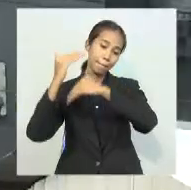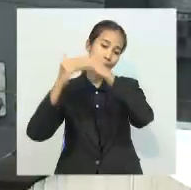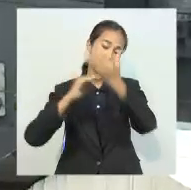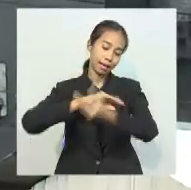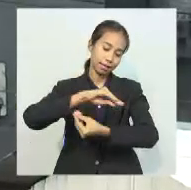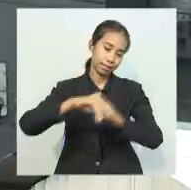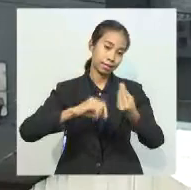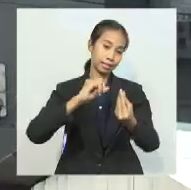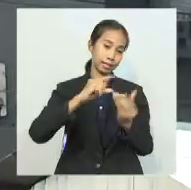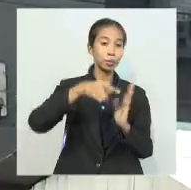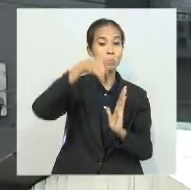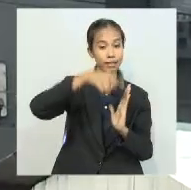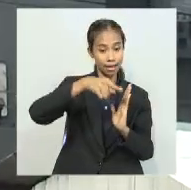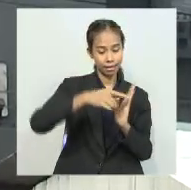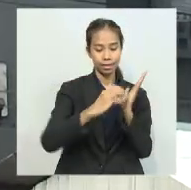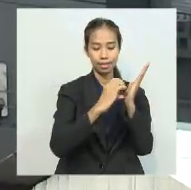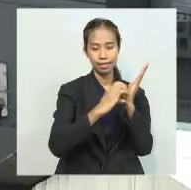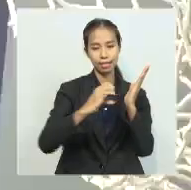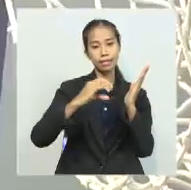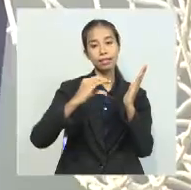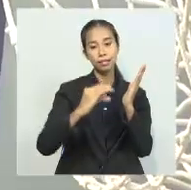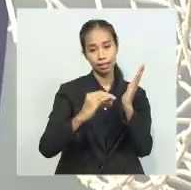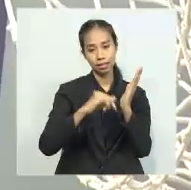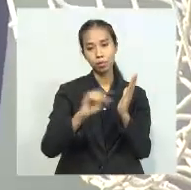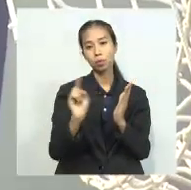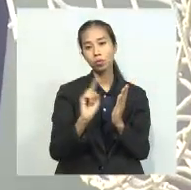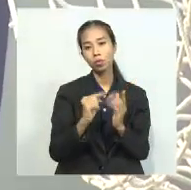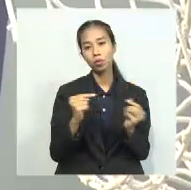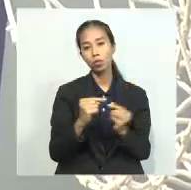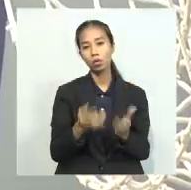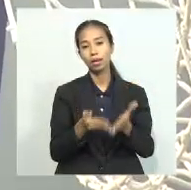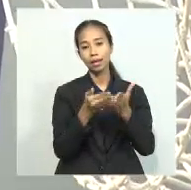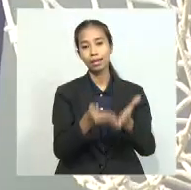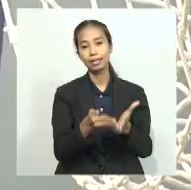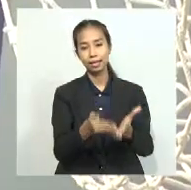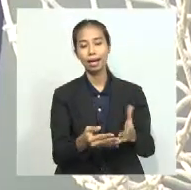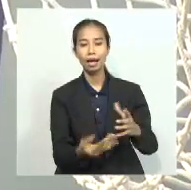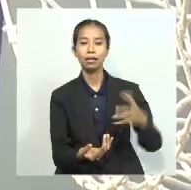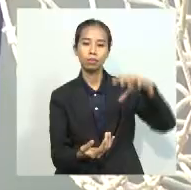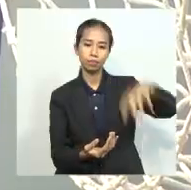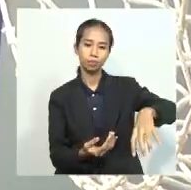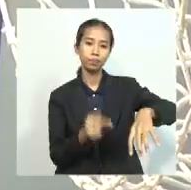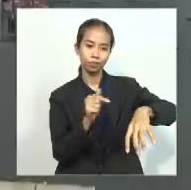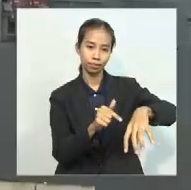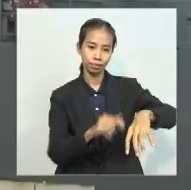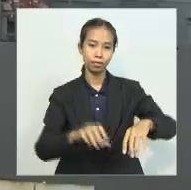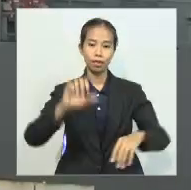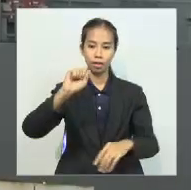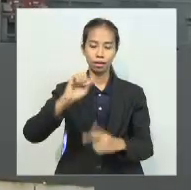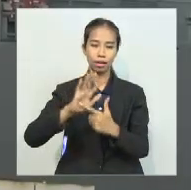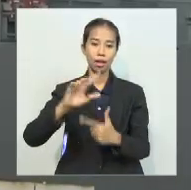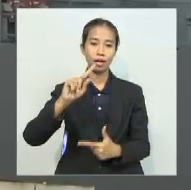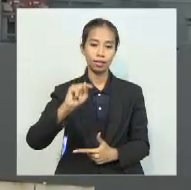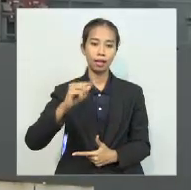เศษตะวันออกหรือว่า EEC นะคะจุดที่ไปก็คือที่ท่าเรือพาณิชย์สัตหีบจุกเสม็ดที่อำเภอสัต